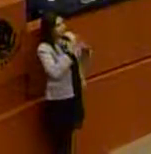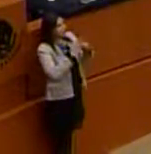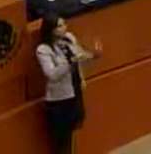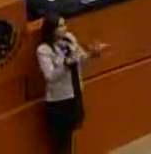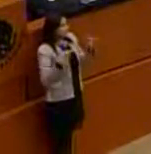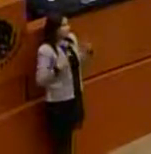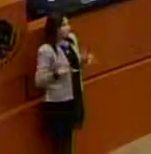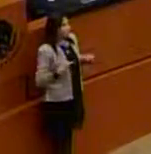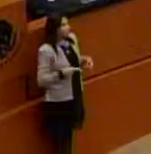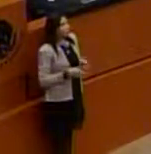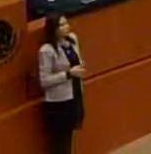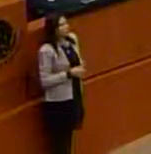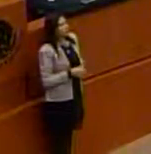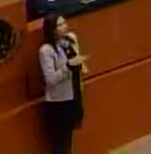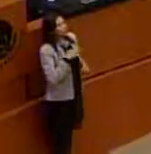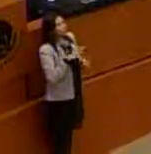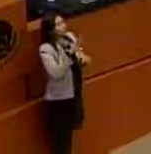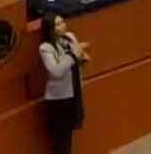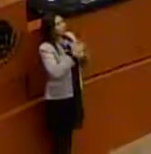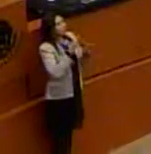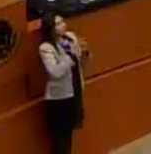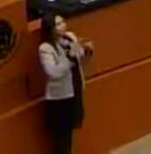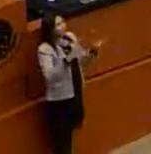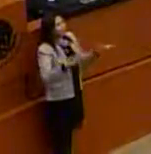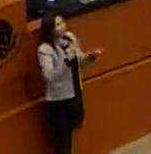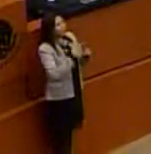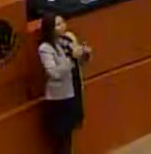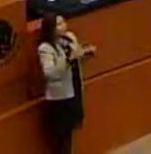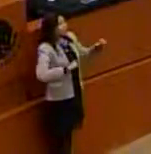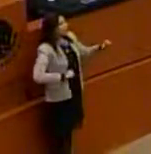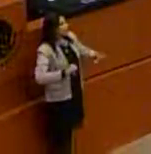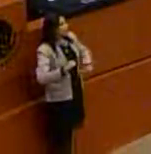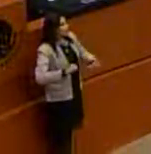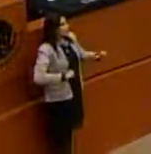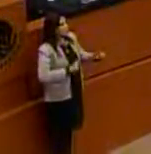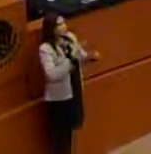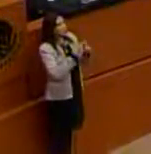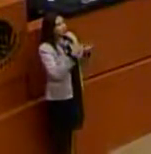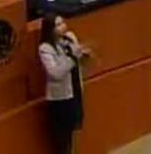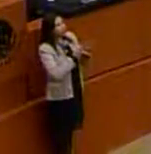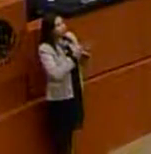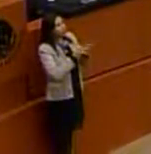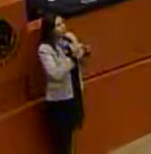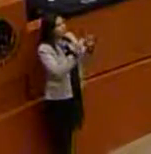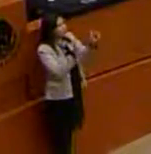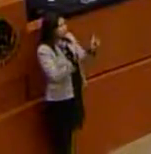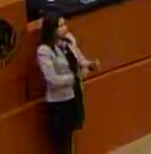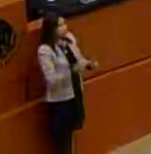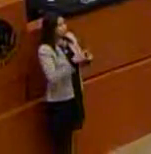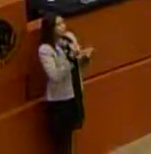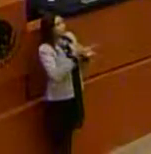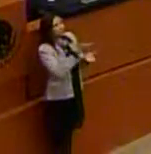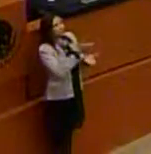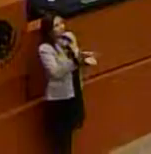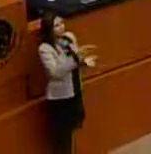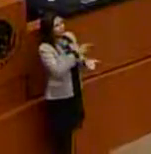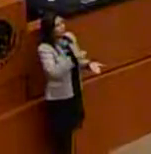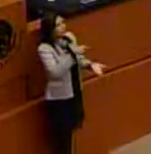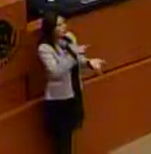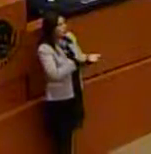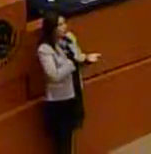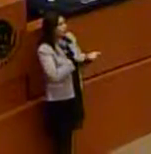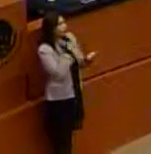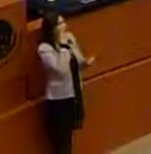RBI permet le développement d'activités même peu ou pas rentables comme le petit artisanat, l'agriculture locale, le bénévolat,